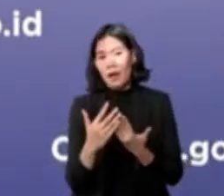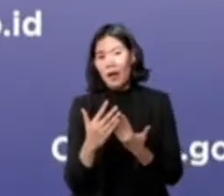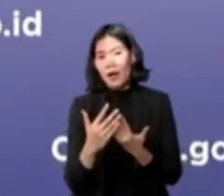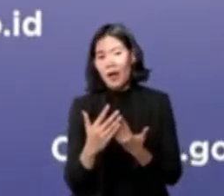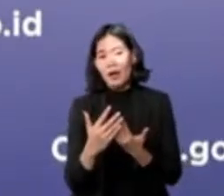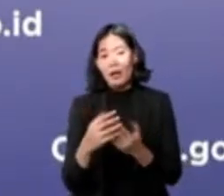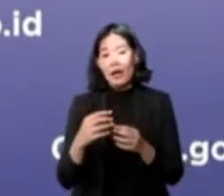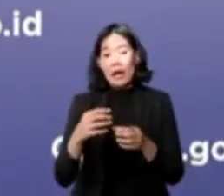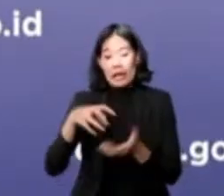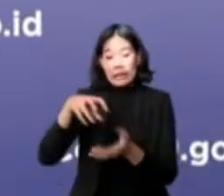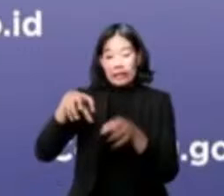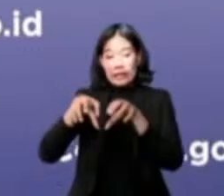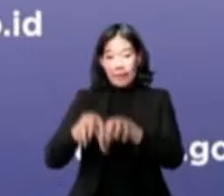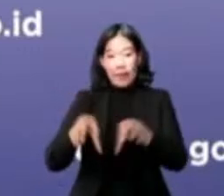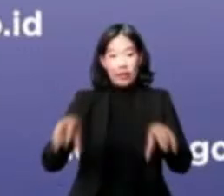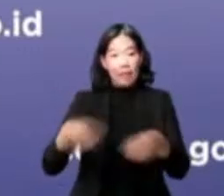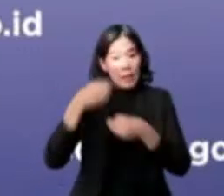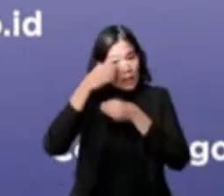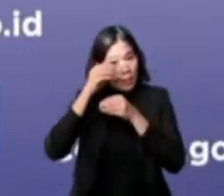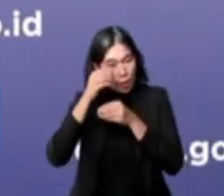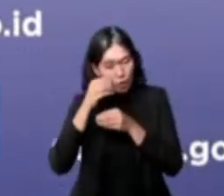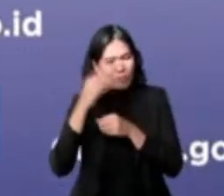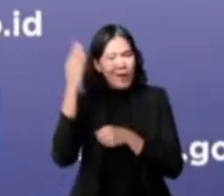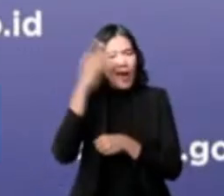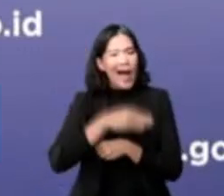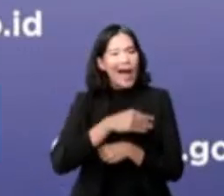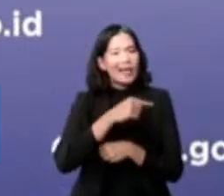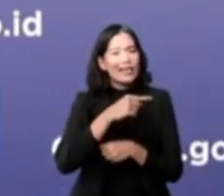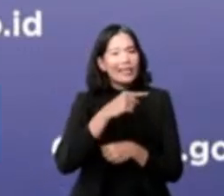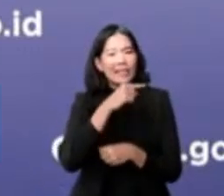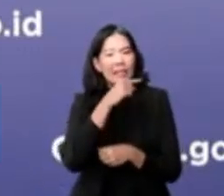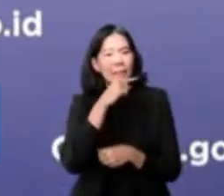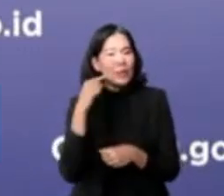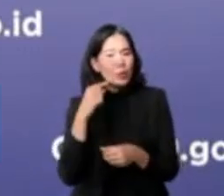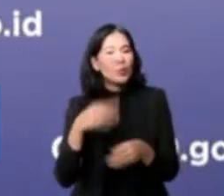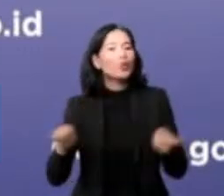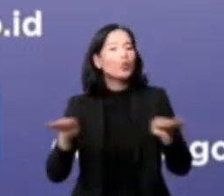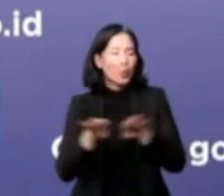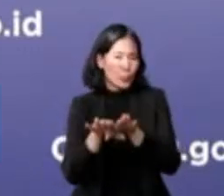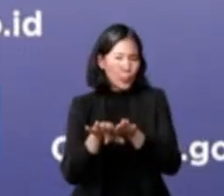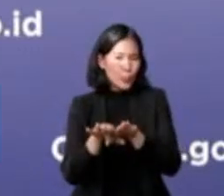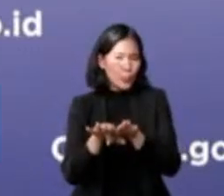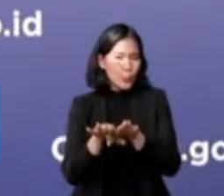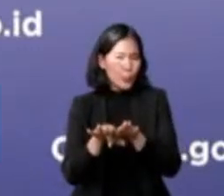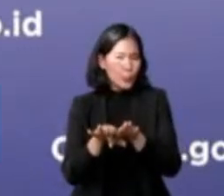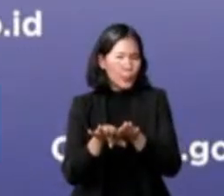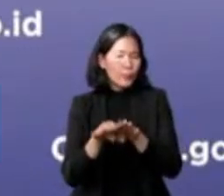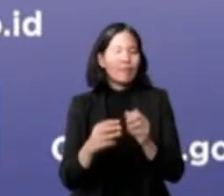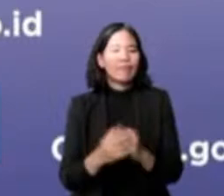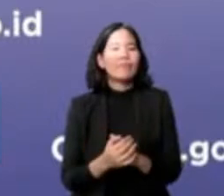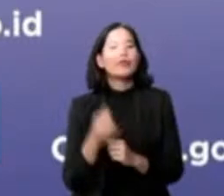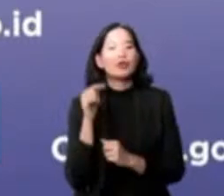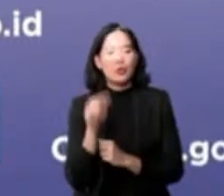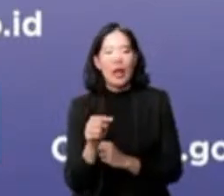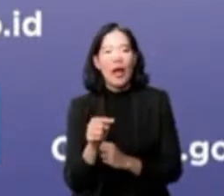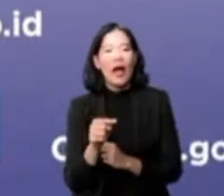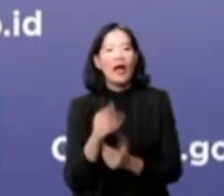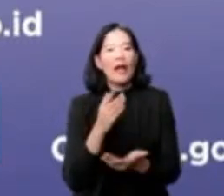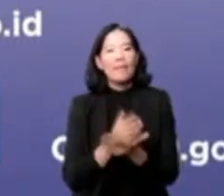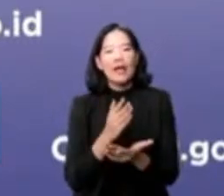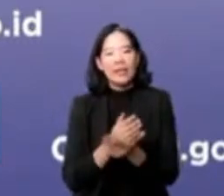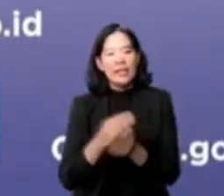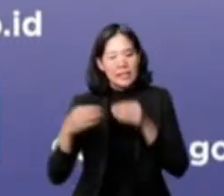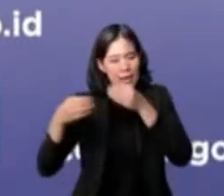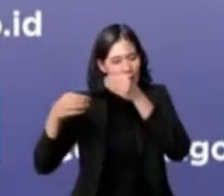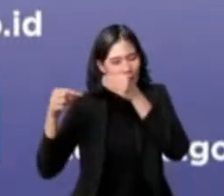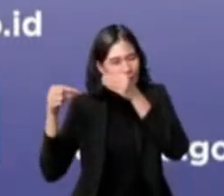karena beberapa laboratorium kita di hari Minggu tidak melaksanakan operasional pemeriksaan, sehingga hanya terbatas